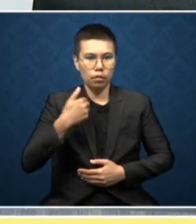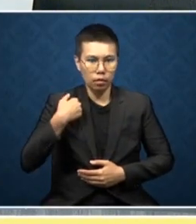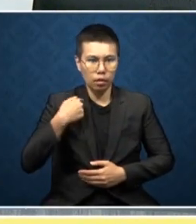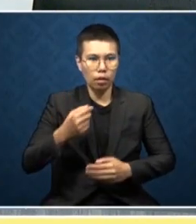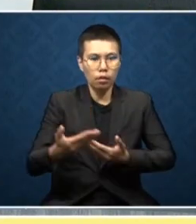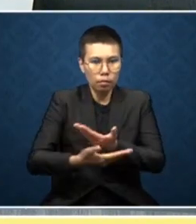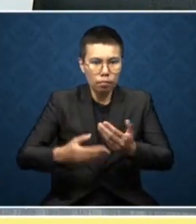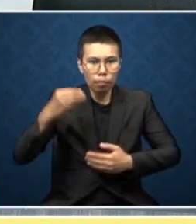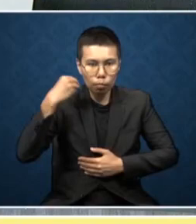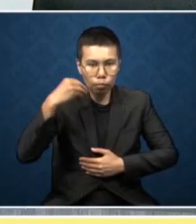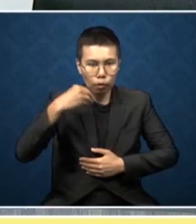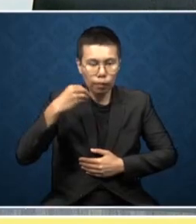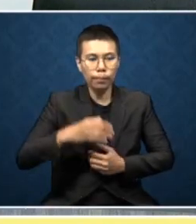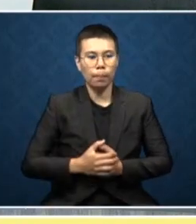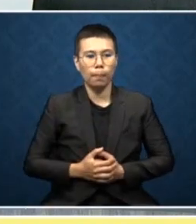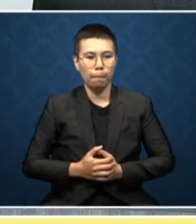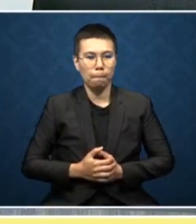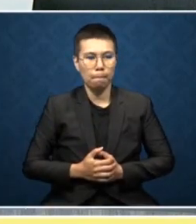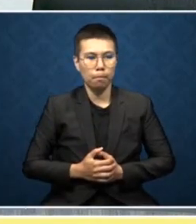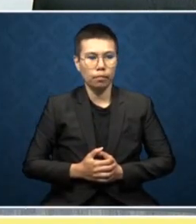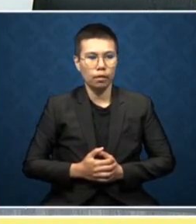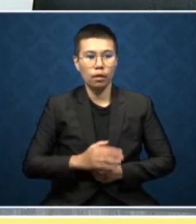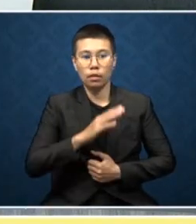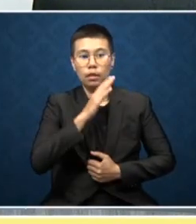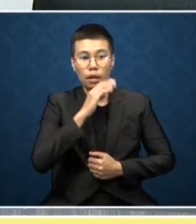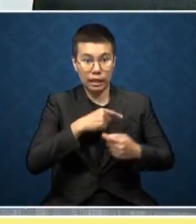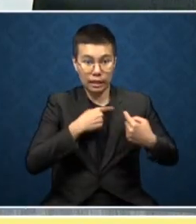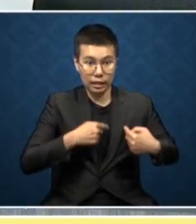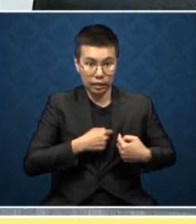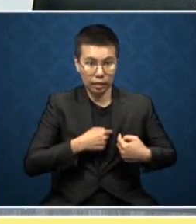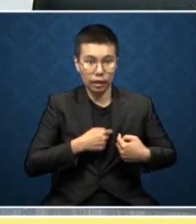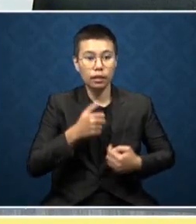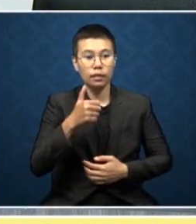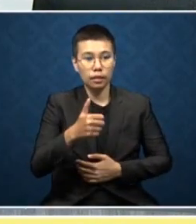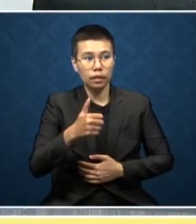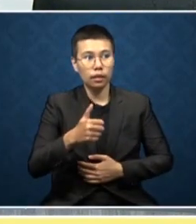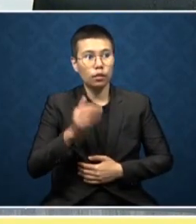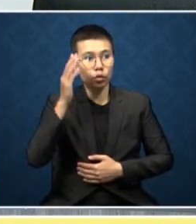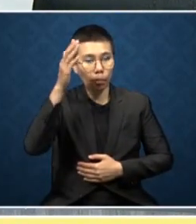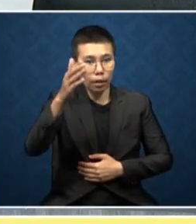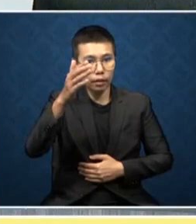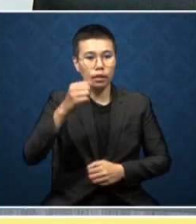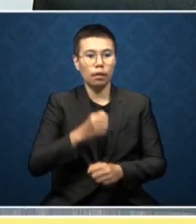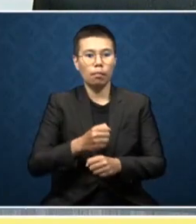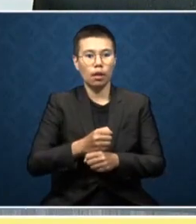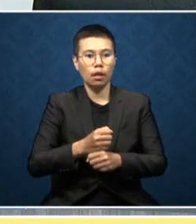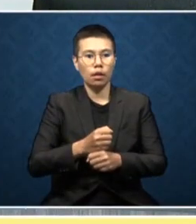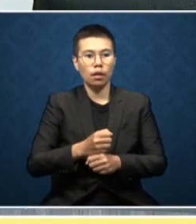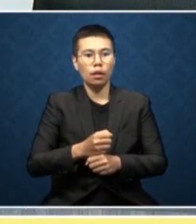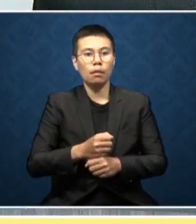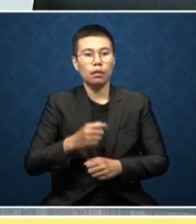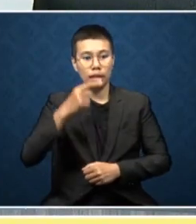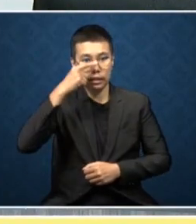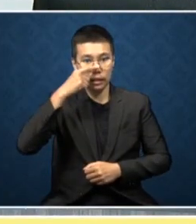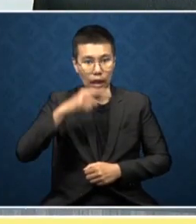ระยะเพื่อให้เมื่อมีธรรมะในใจแล้วก็สามารถที่จะสร้างประเทศให้เจริญรุ่งเรือง